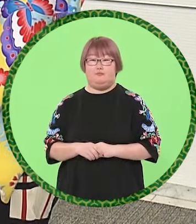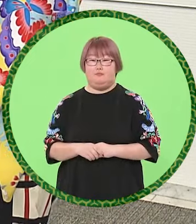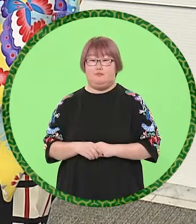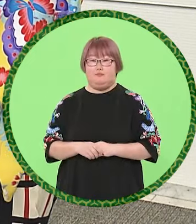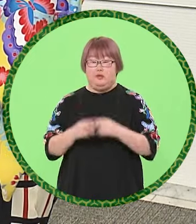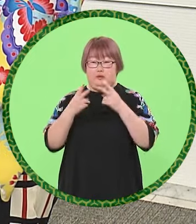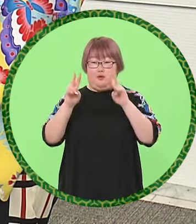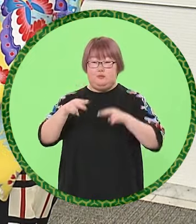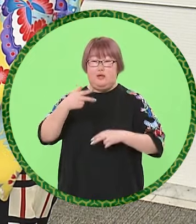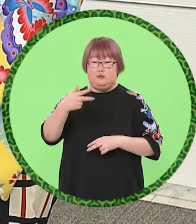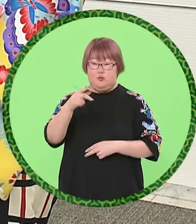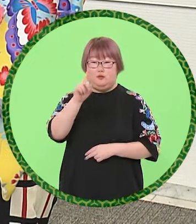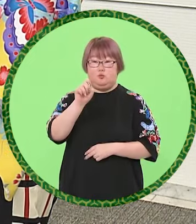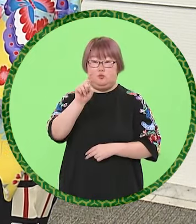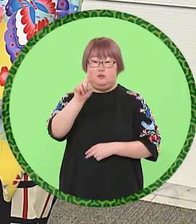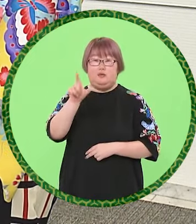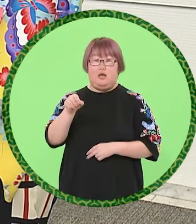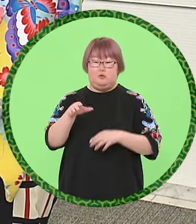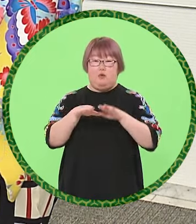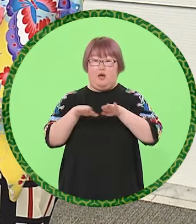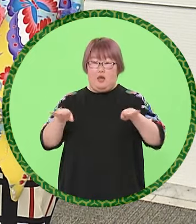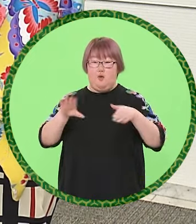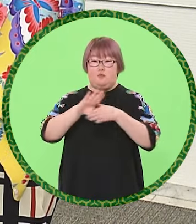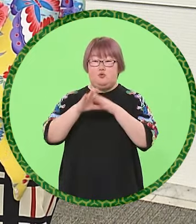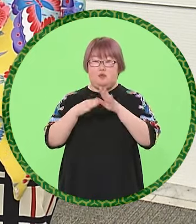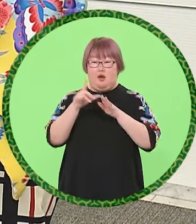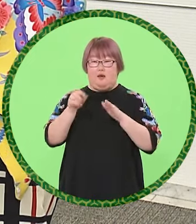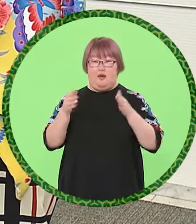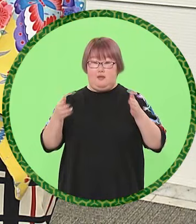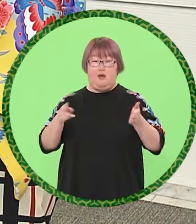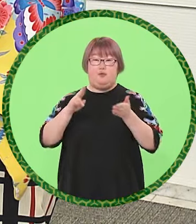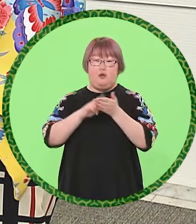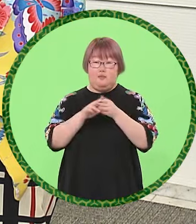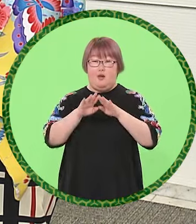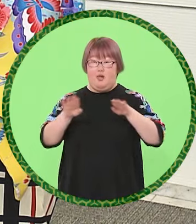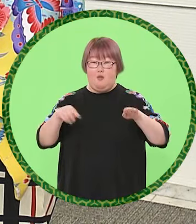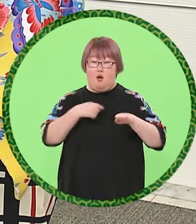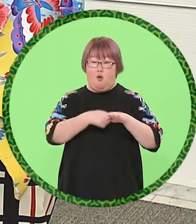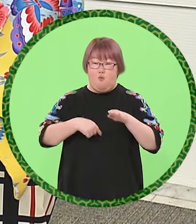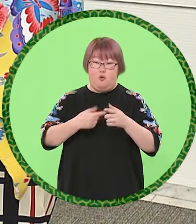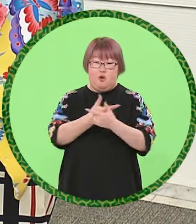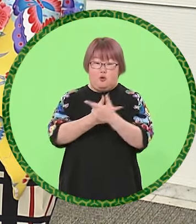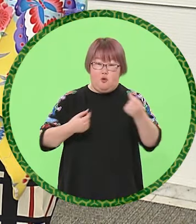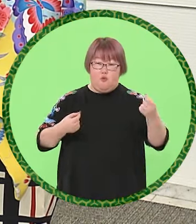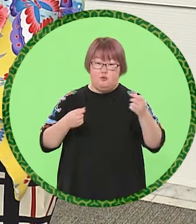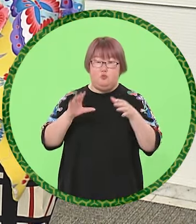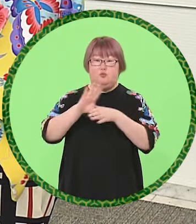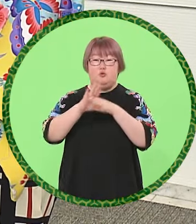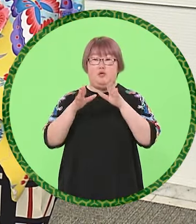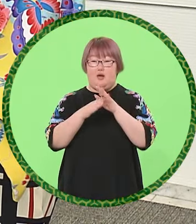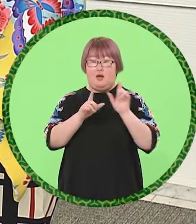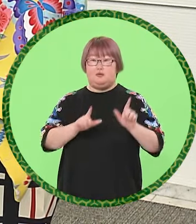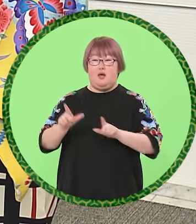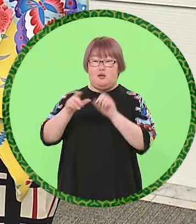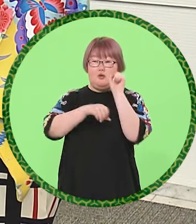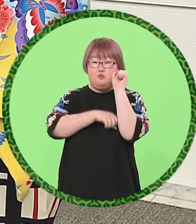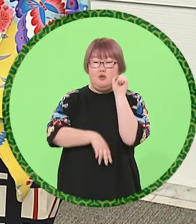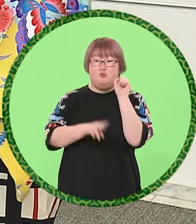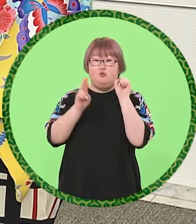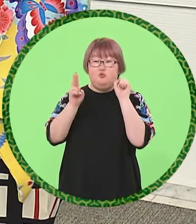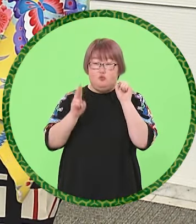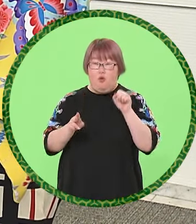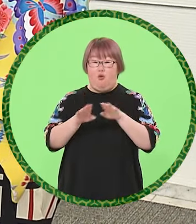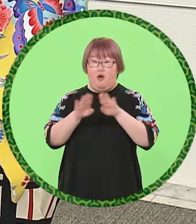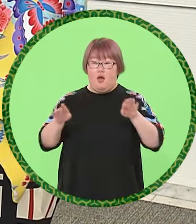い、広島市では11月を平和文化月間と定め、平和への思いを共有する文化が日常生活に根付